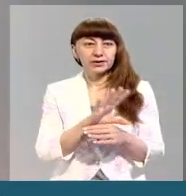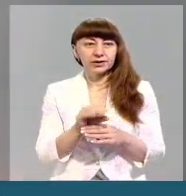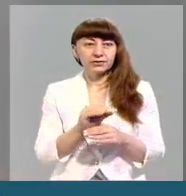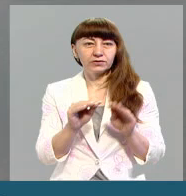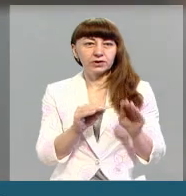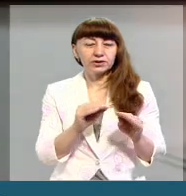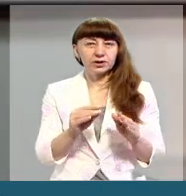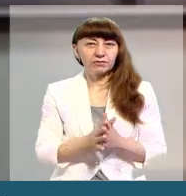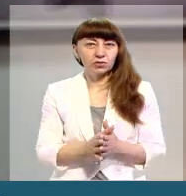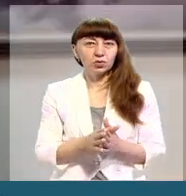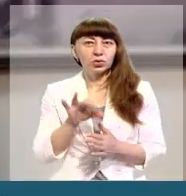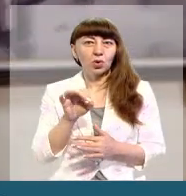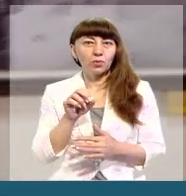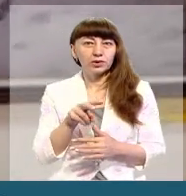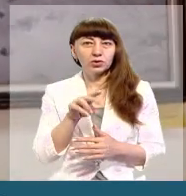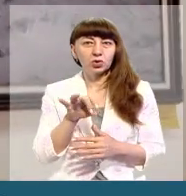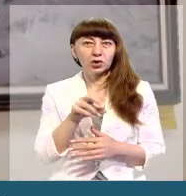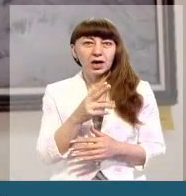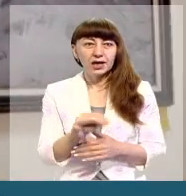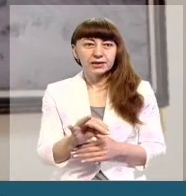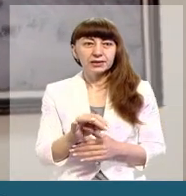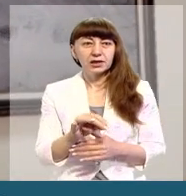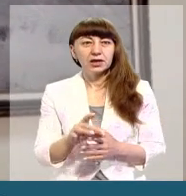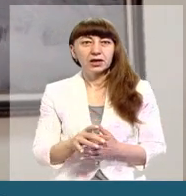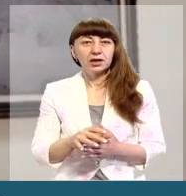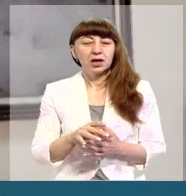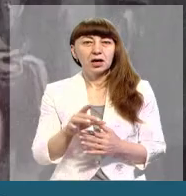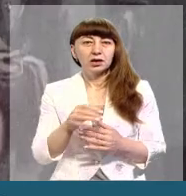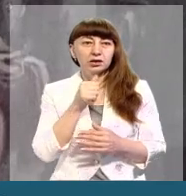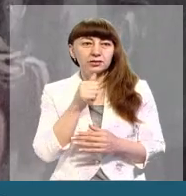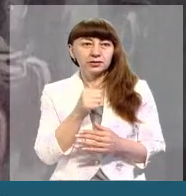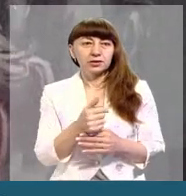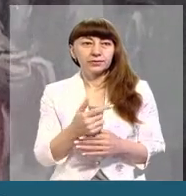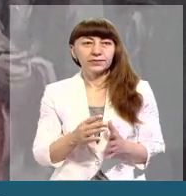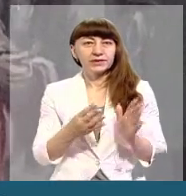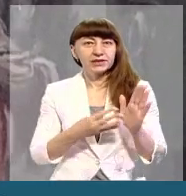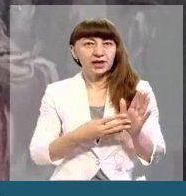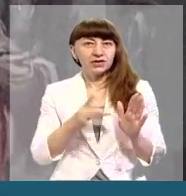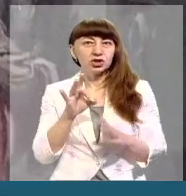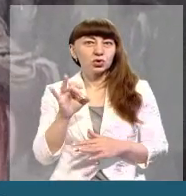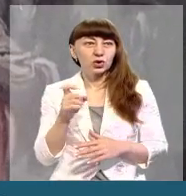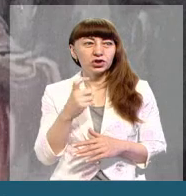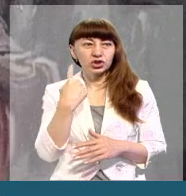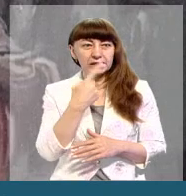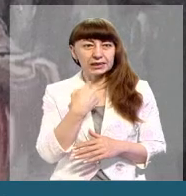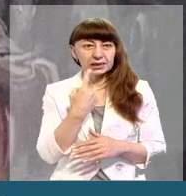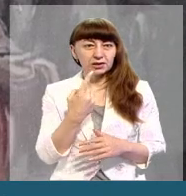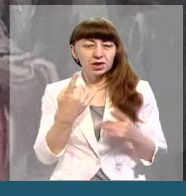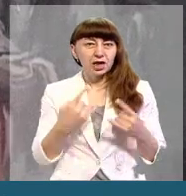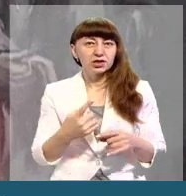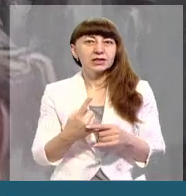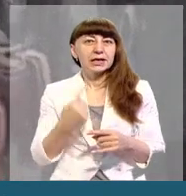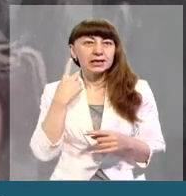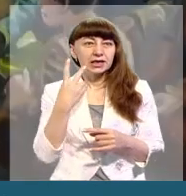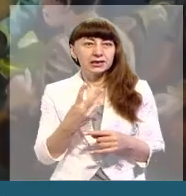бастауды жөн көрген. Себебі киелі Торғай жерінде туған 9 тарихи тұлғаның денесі Яссауи кесенесіне жерленген. Әрі